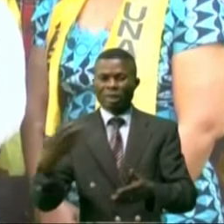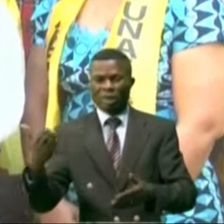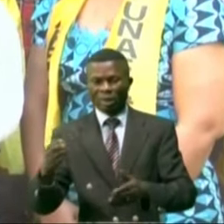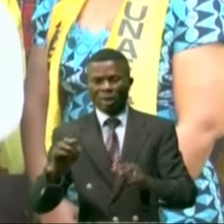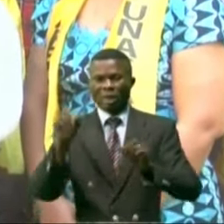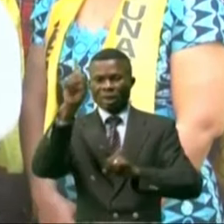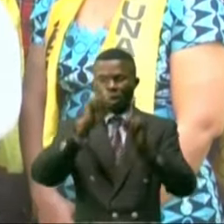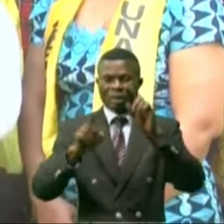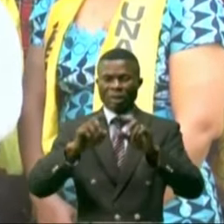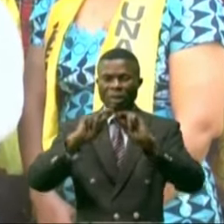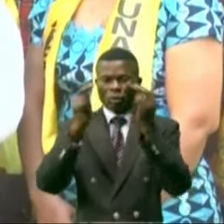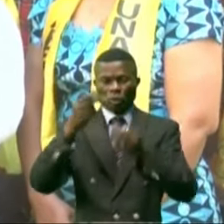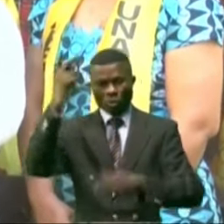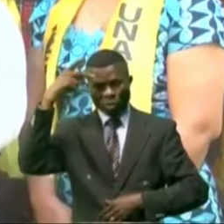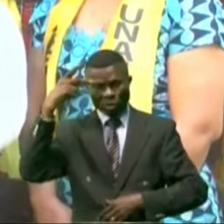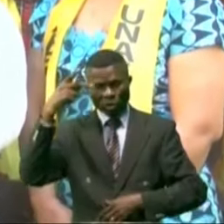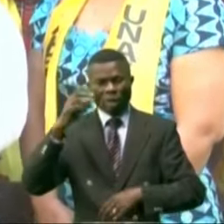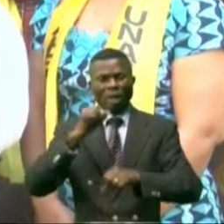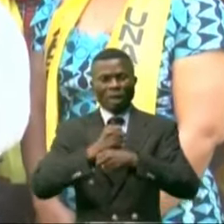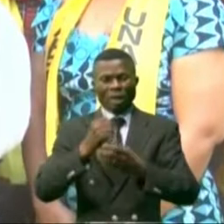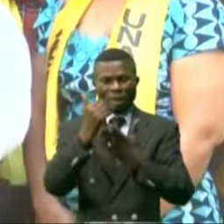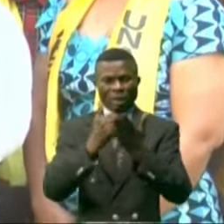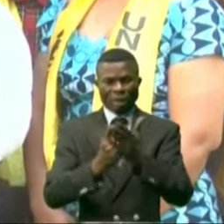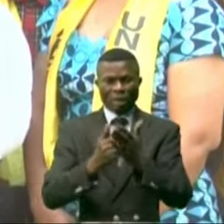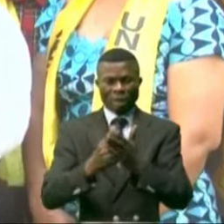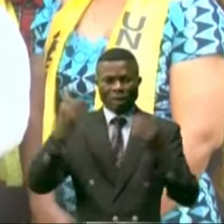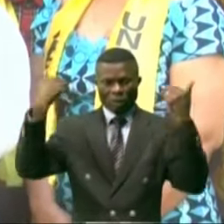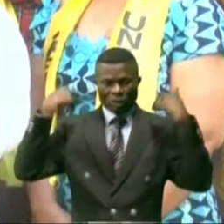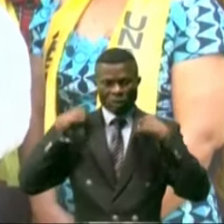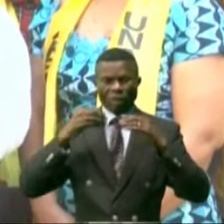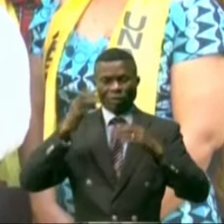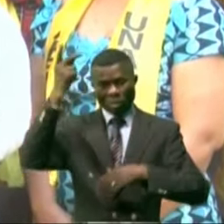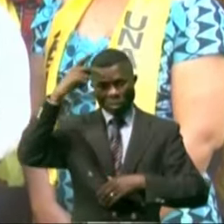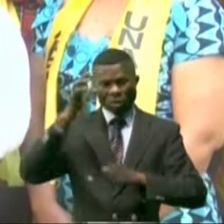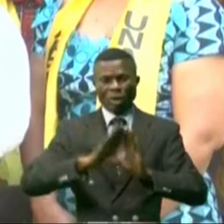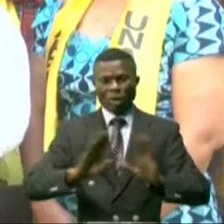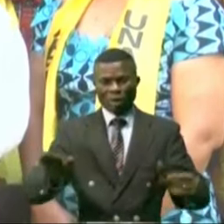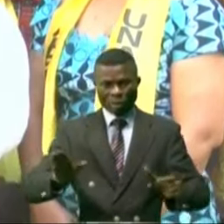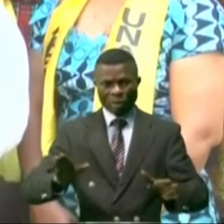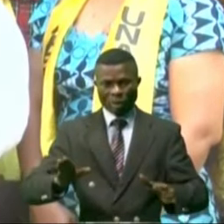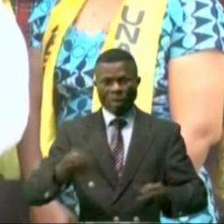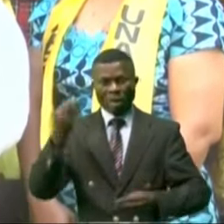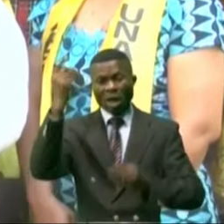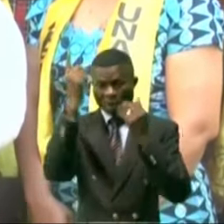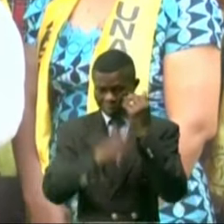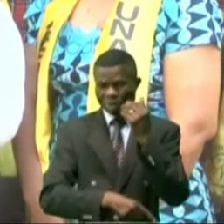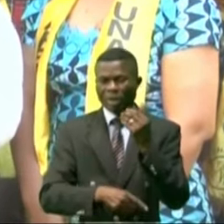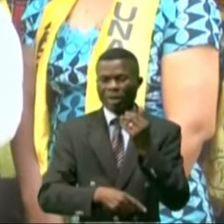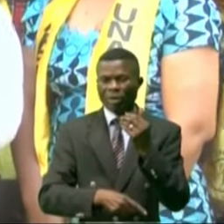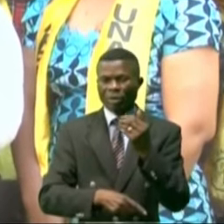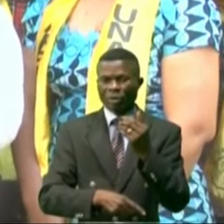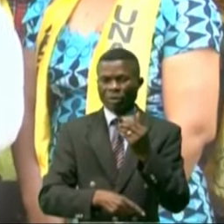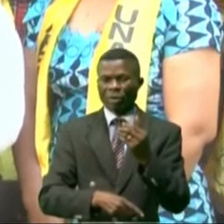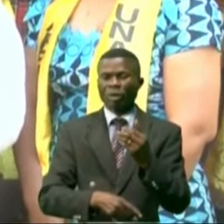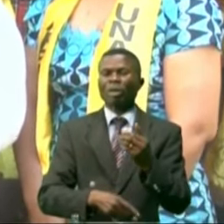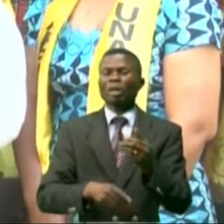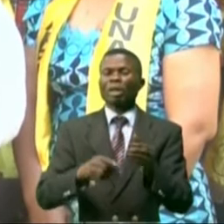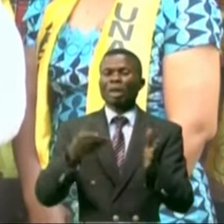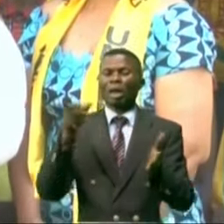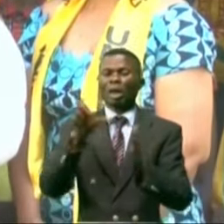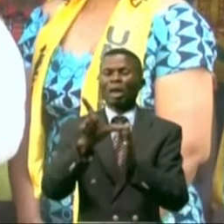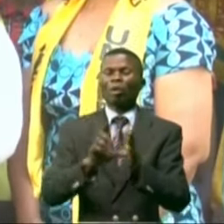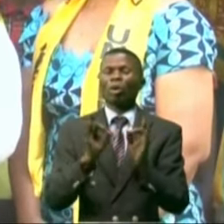parti politique déjà enregistrés par l'autorité politique compétente sous peine des sanctions prévues par la présente